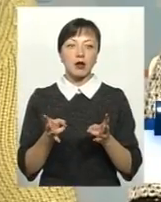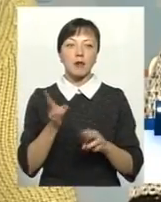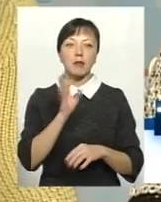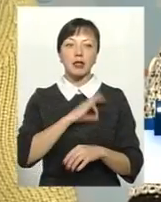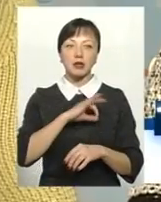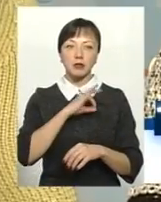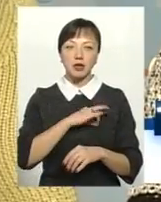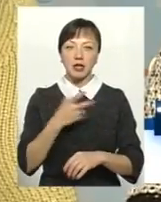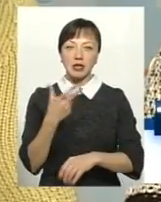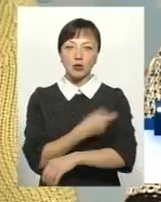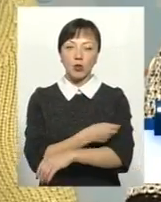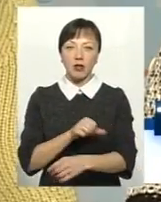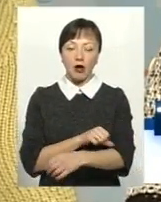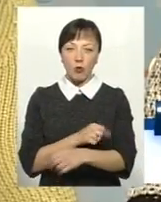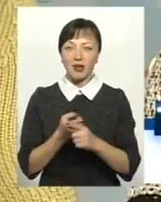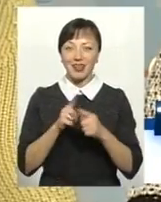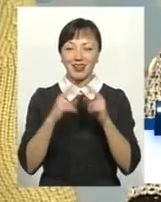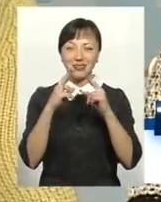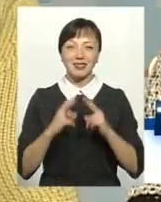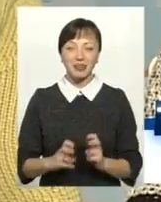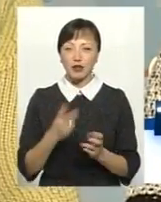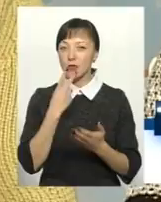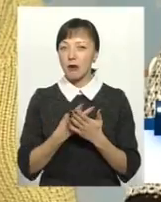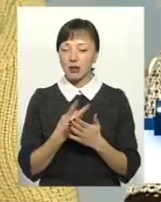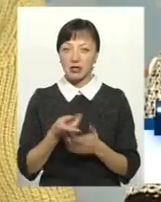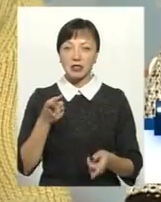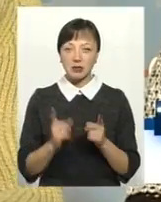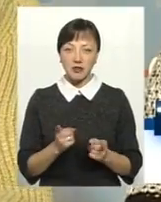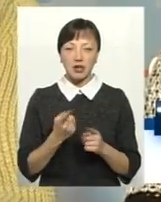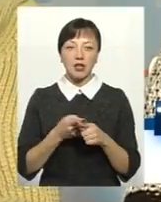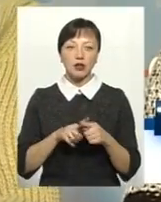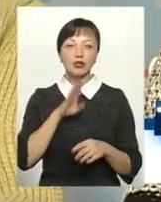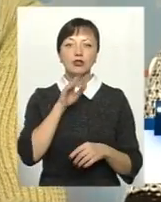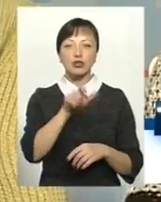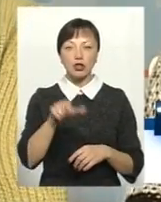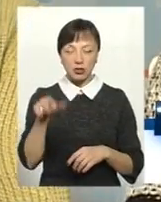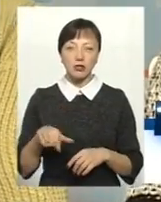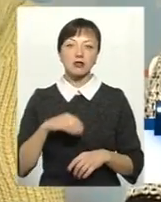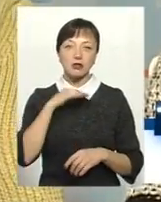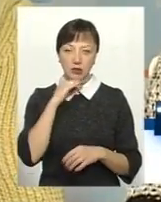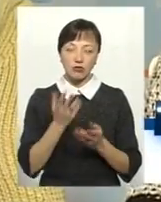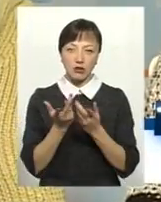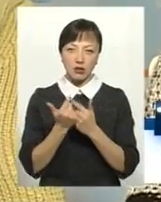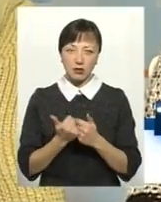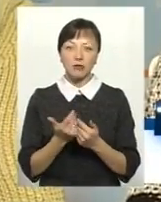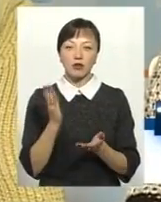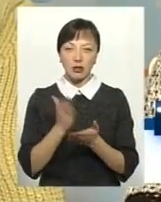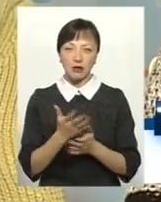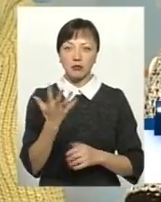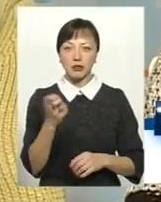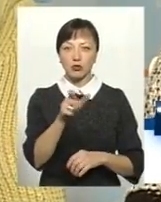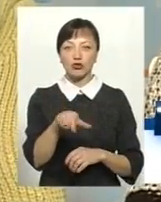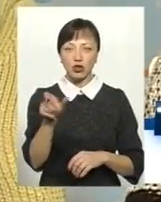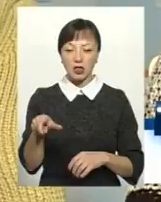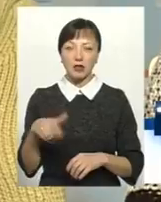наркотиков. Вот. И вот это исследование, оно показало, что таки действительно этих женщин достаточное количество. Мы набрали 500 женщин